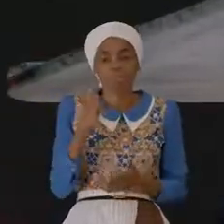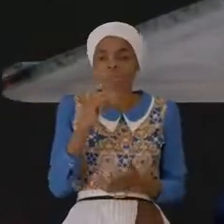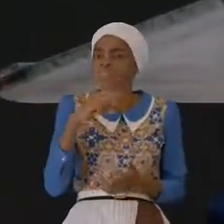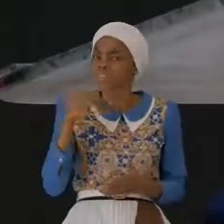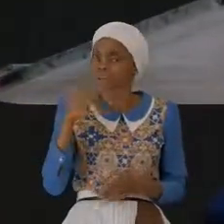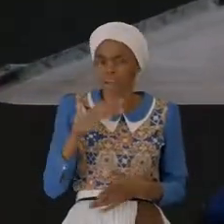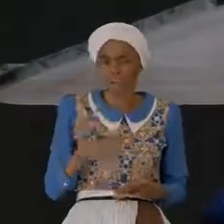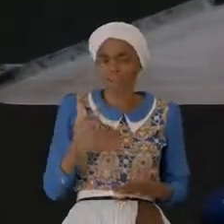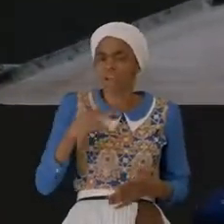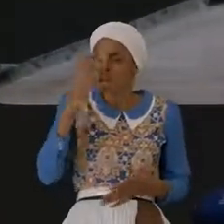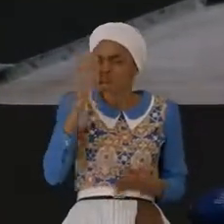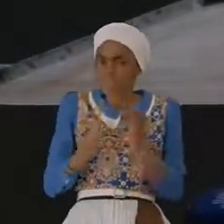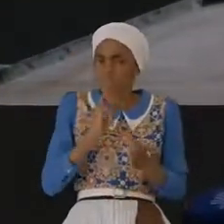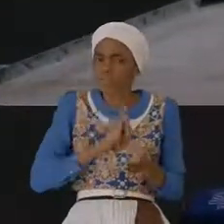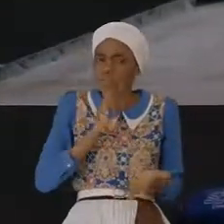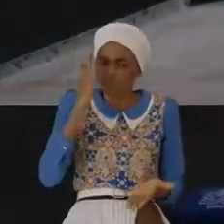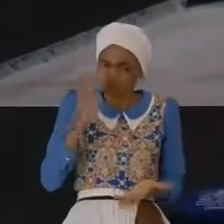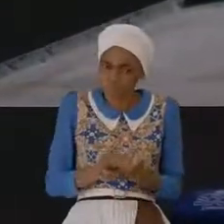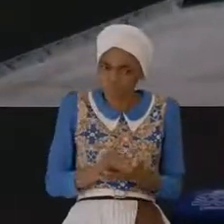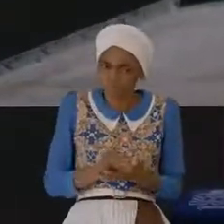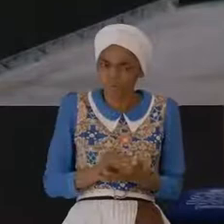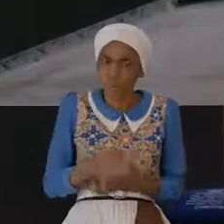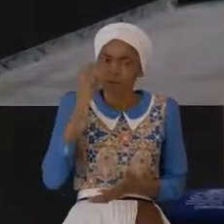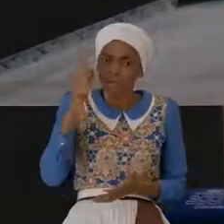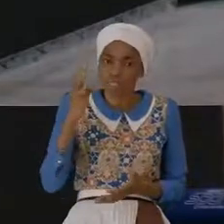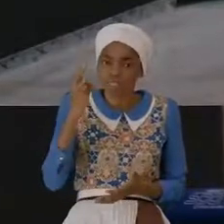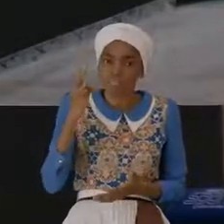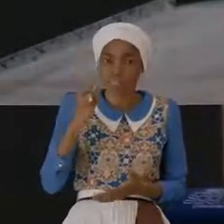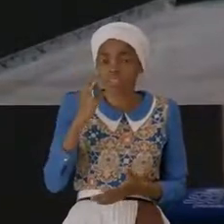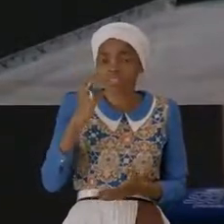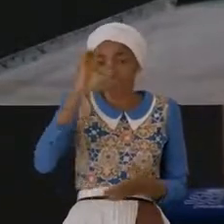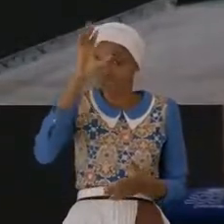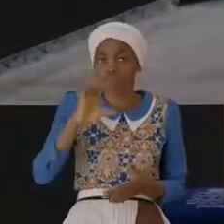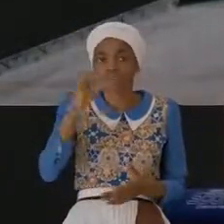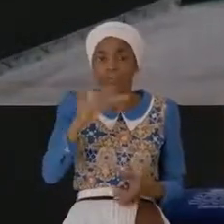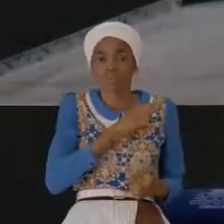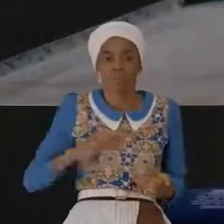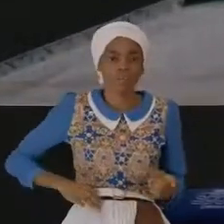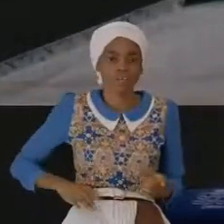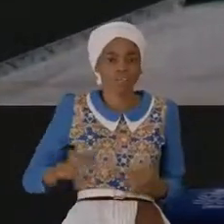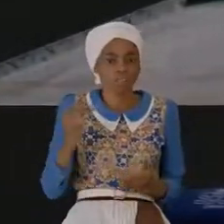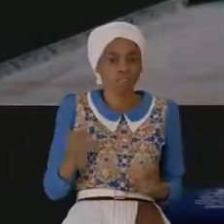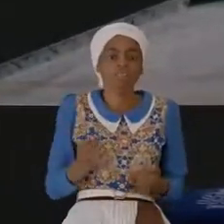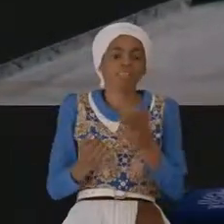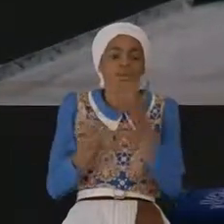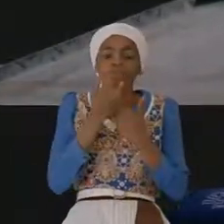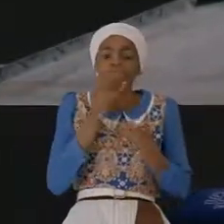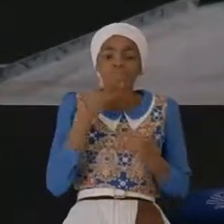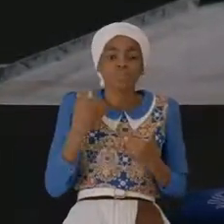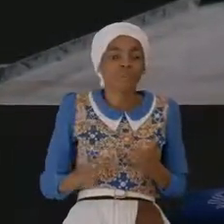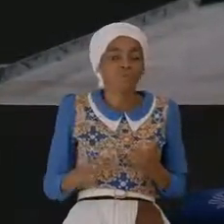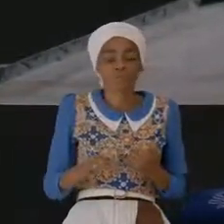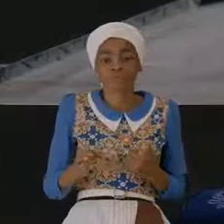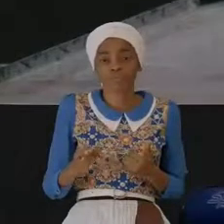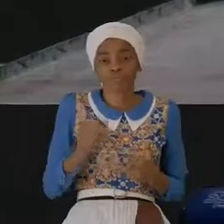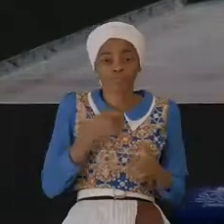croix de Christ, alors donc le scandale de la croix doit disparaître. Vous ne devez plus être après moi. Vous